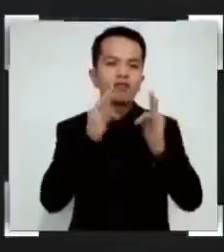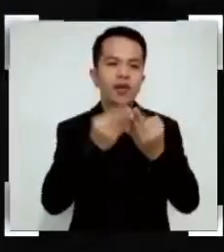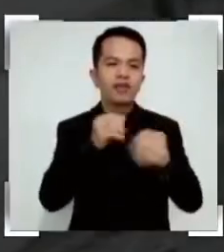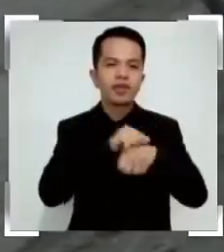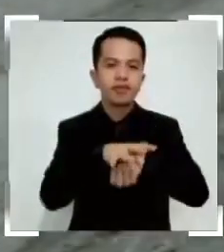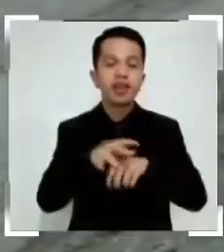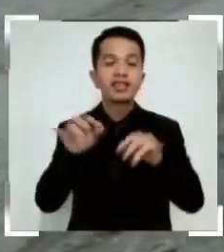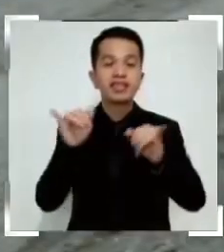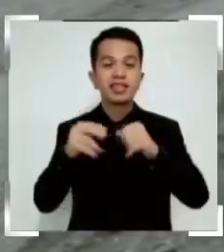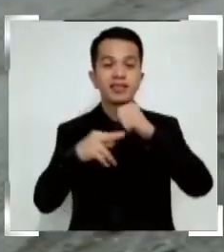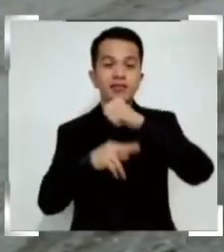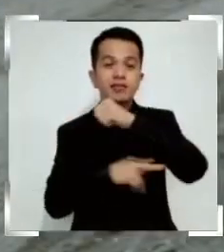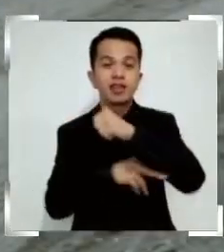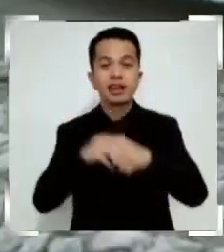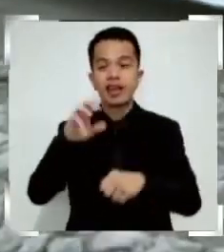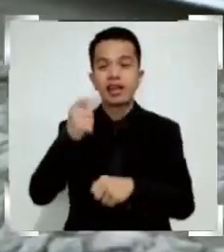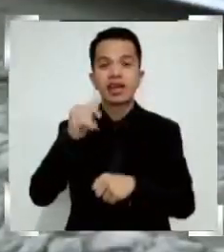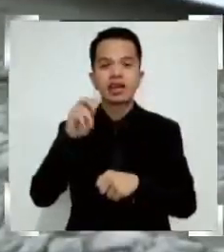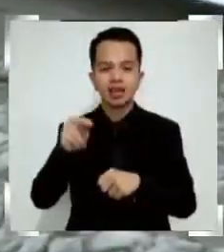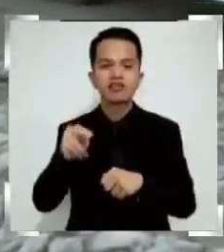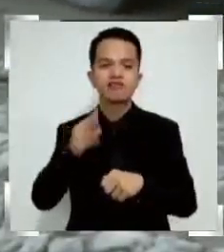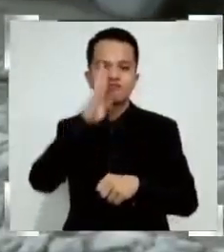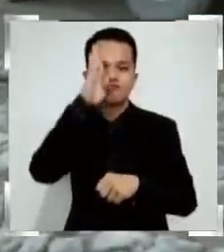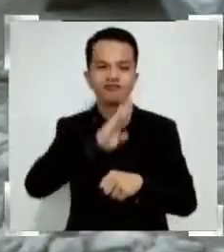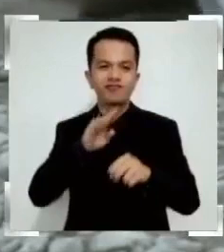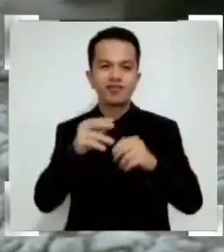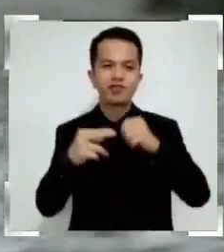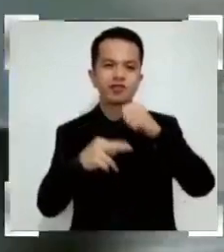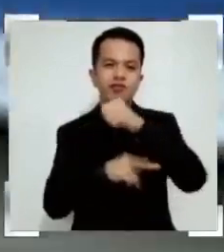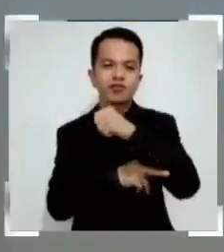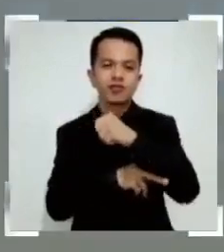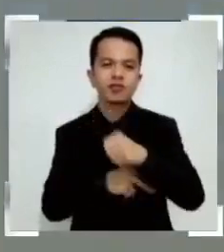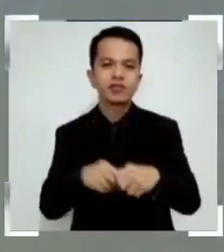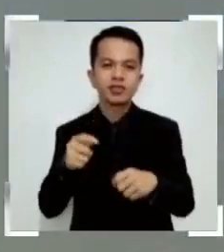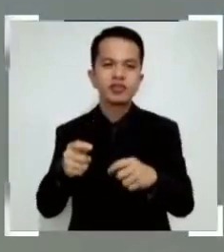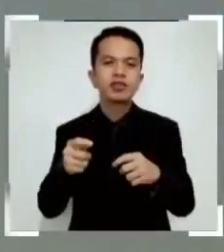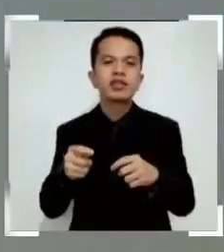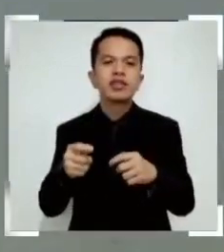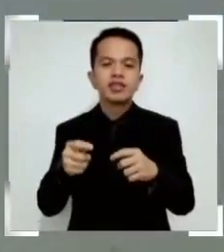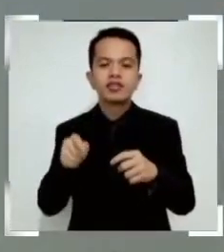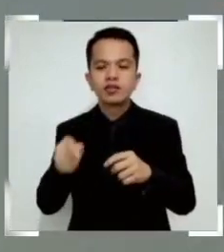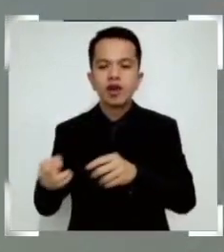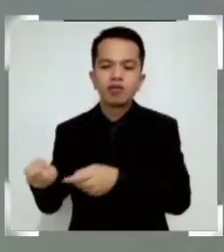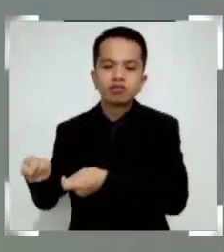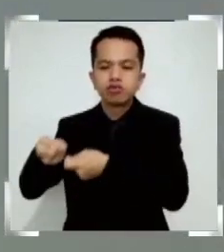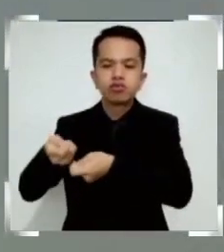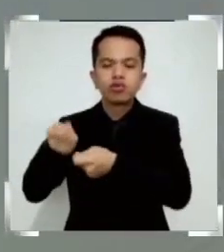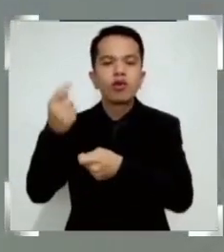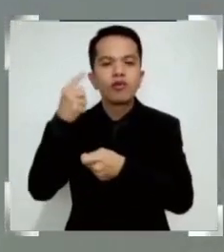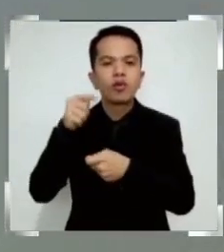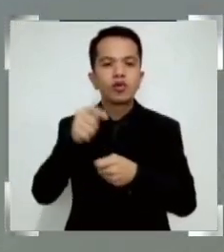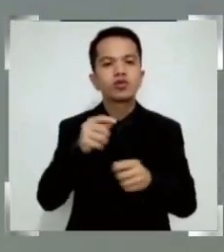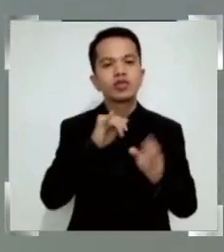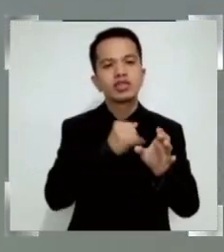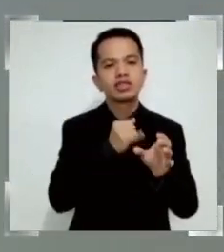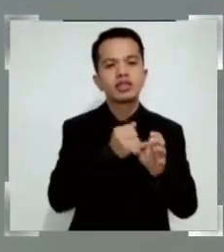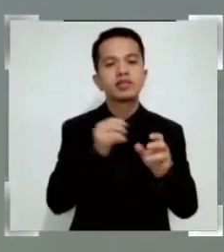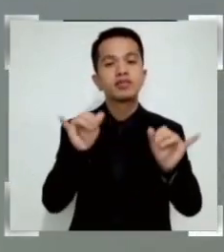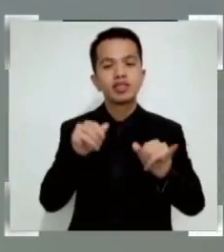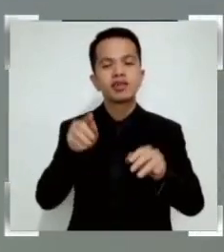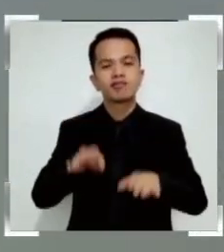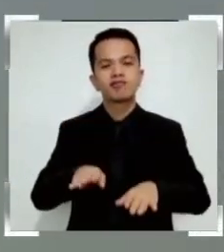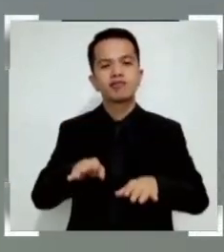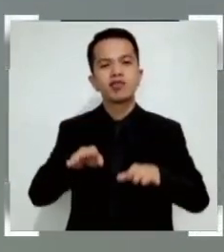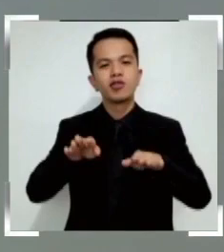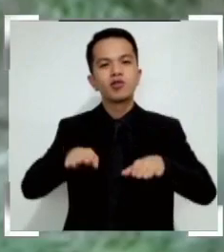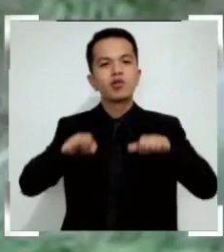Cagayan. Tinabunan ng lupa ang nasirang bahagi para makadaan ang mga sasakyan. Sa Nasugbu, Batangas, nalubog sa bahang 100 hektarya ng